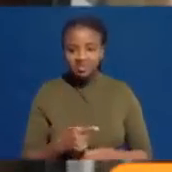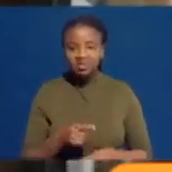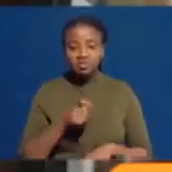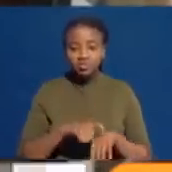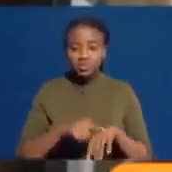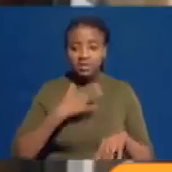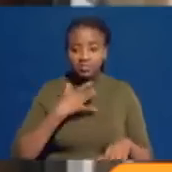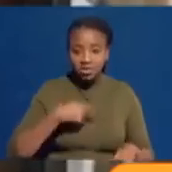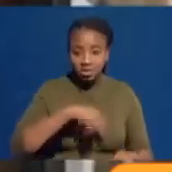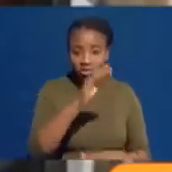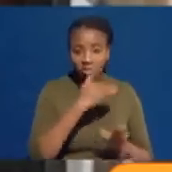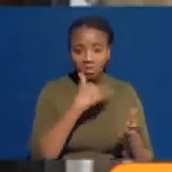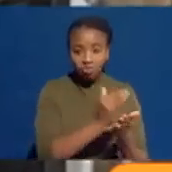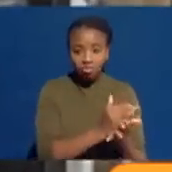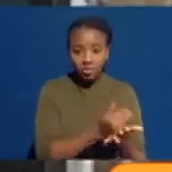kutoa